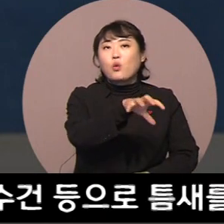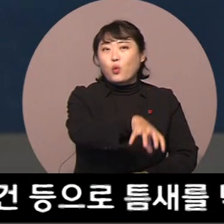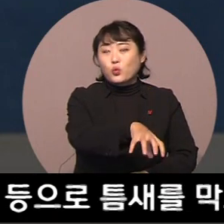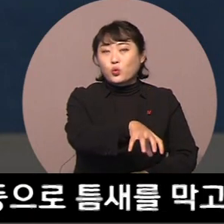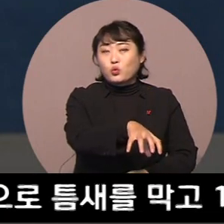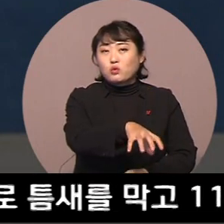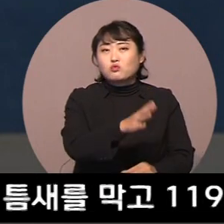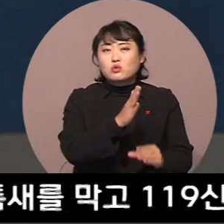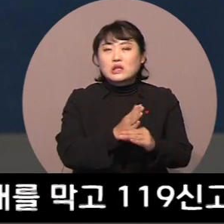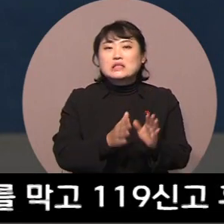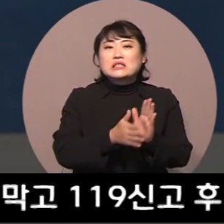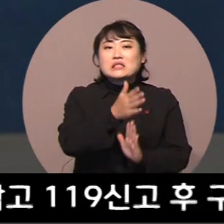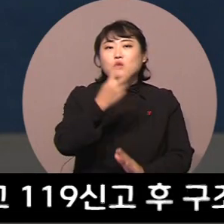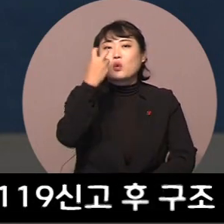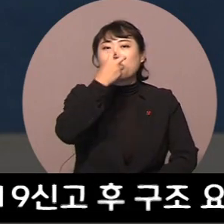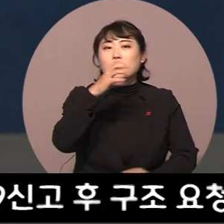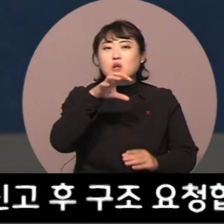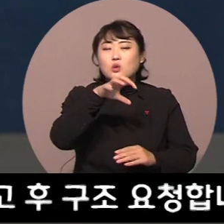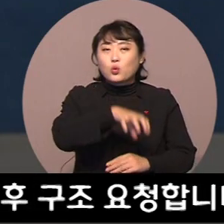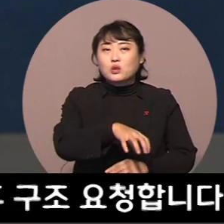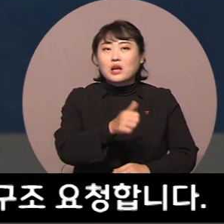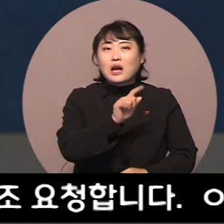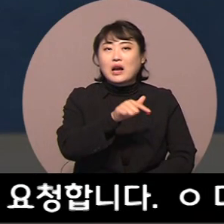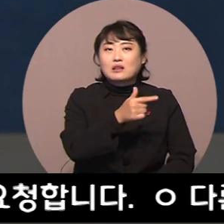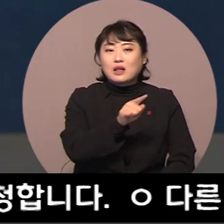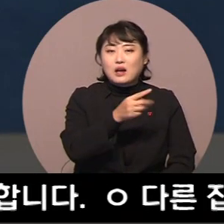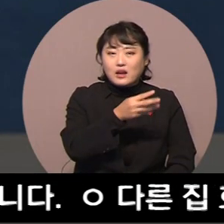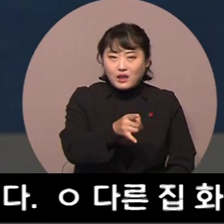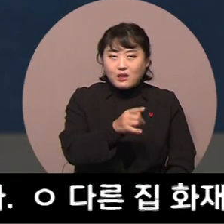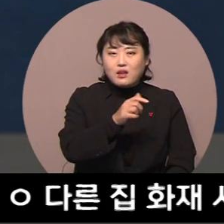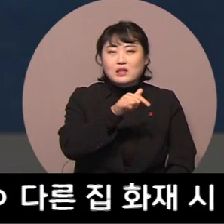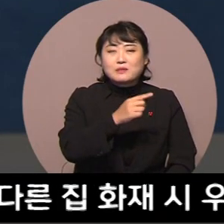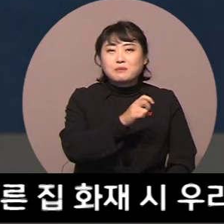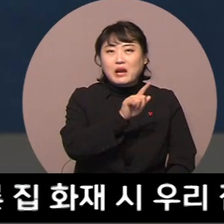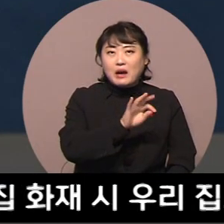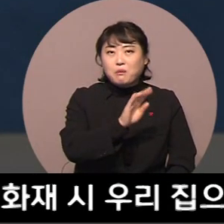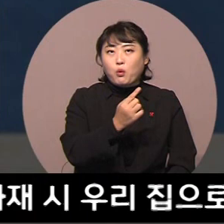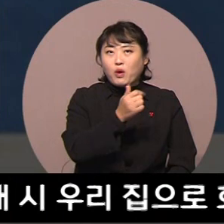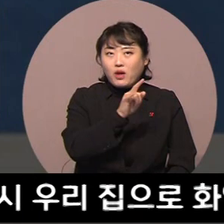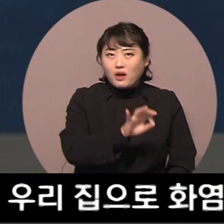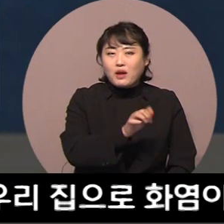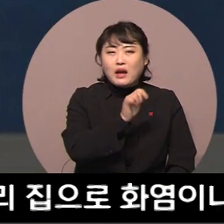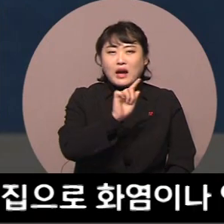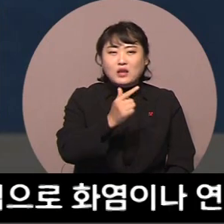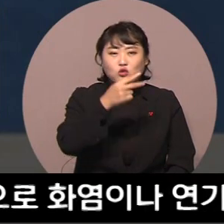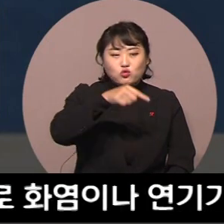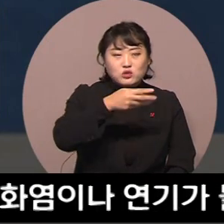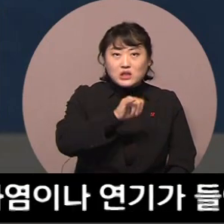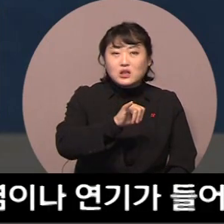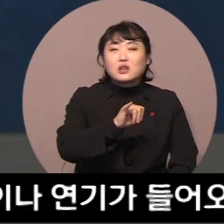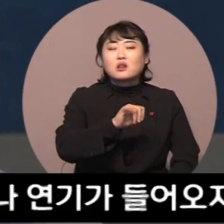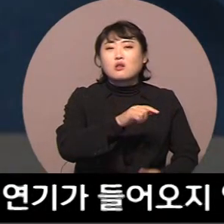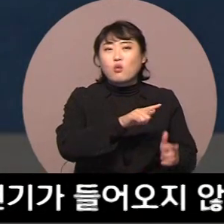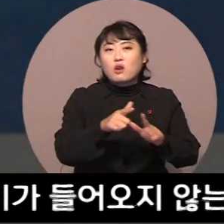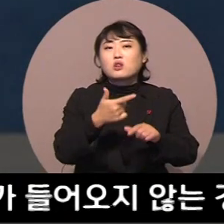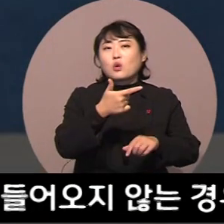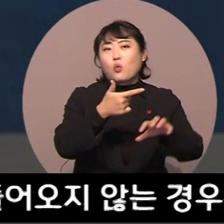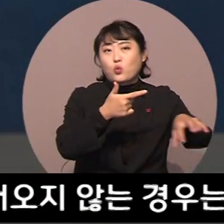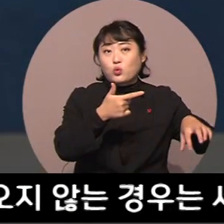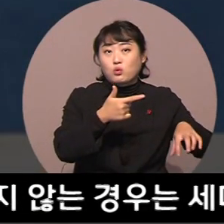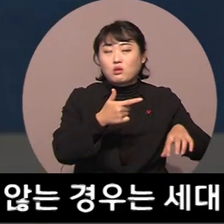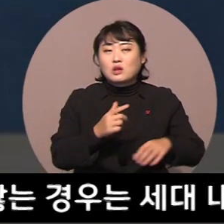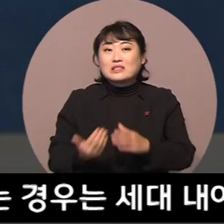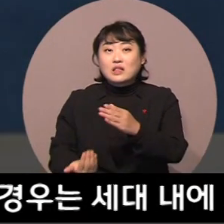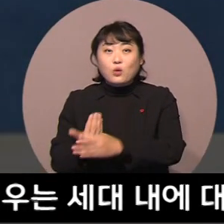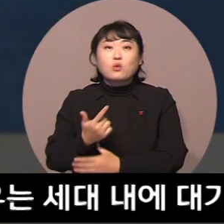중 시가 관리하는 곳은 학나래교 금강보행교 한두리교 등 여섯 곳입니다 반면